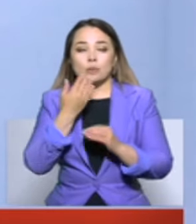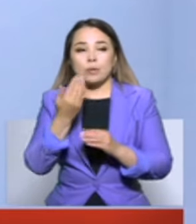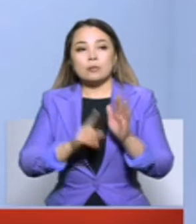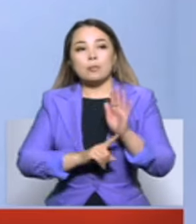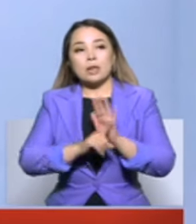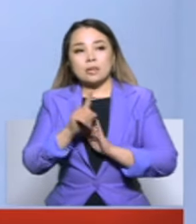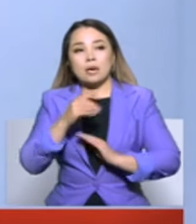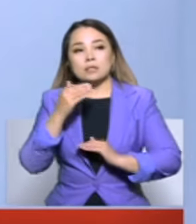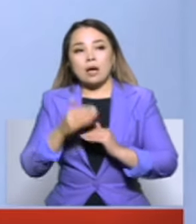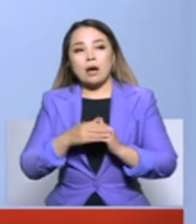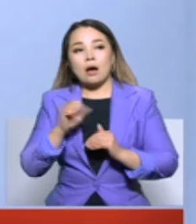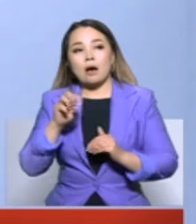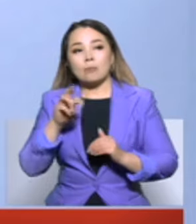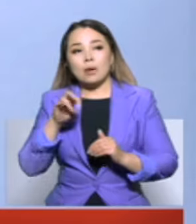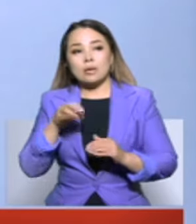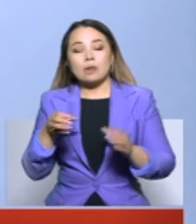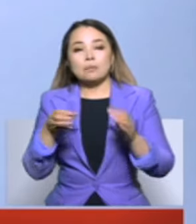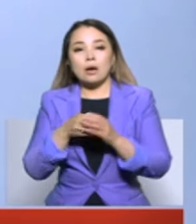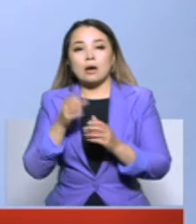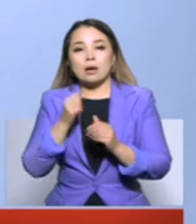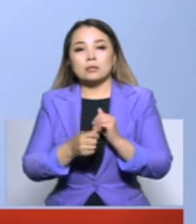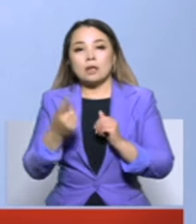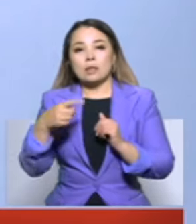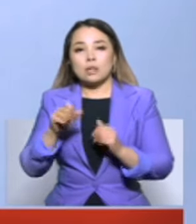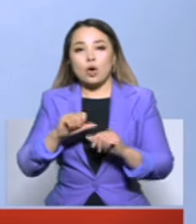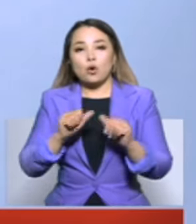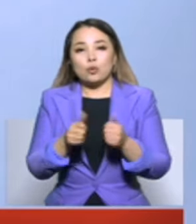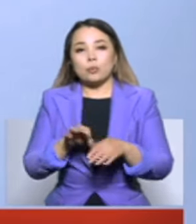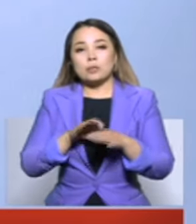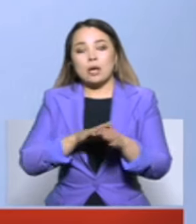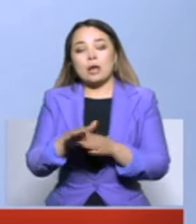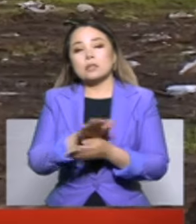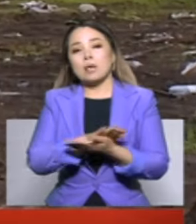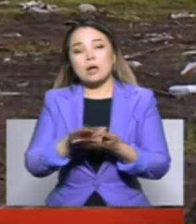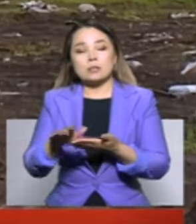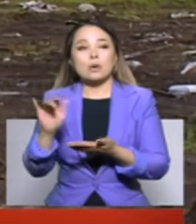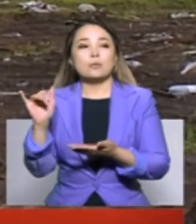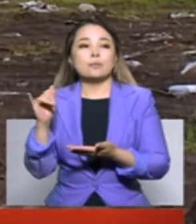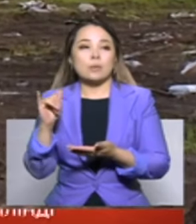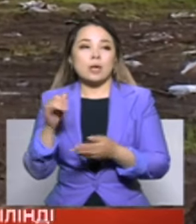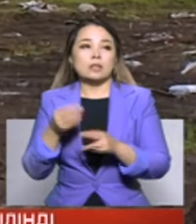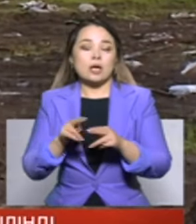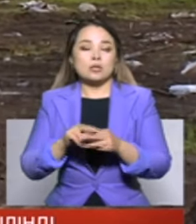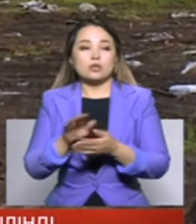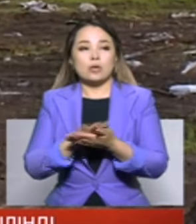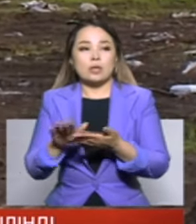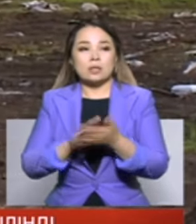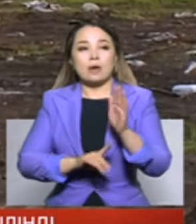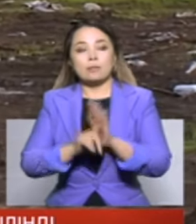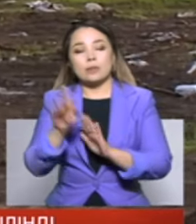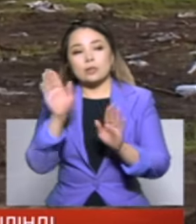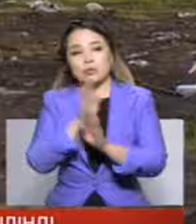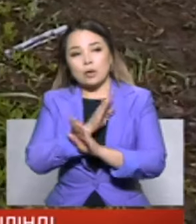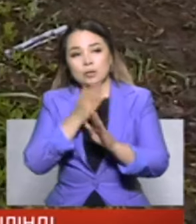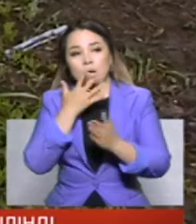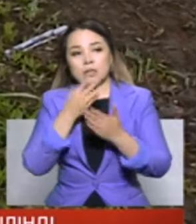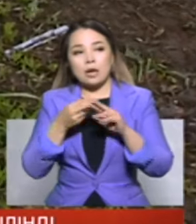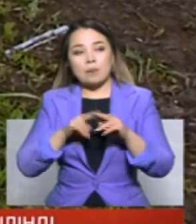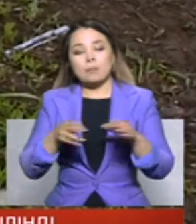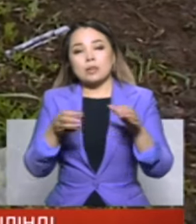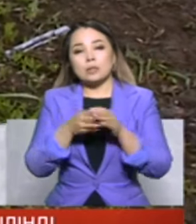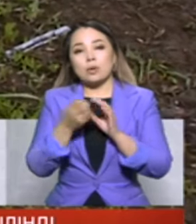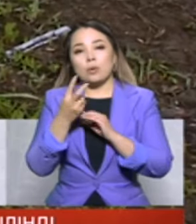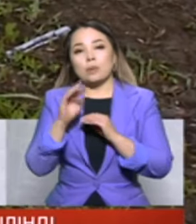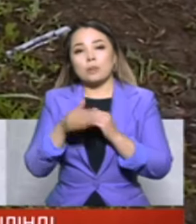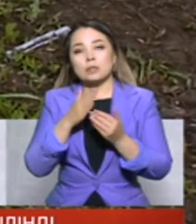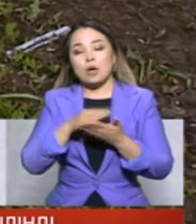бастамасы аясында Аманат партиясы әр апта сайын ұйымдастырылатын «Таза бейсенбі» экологиялық акциясын бастады. Бүгін партияның 12 мың